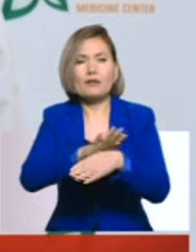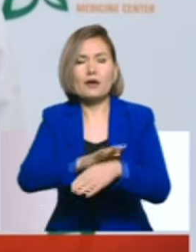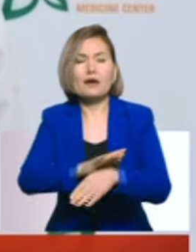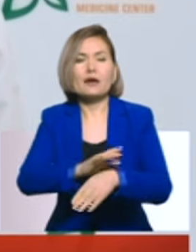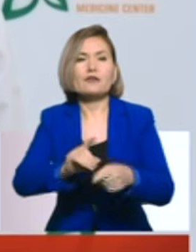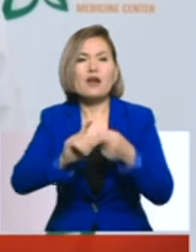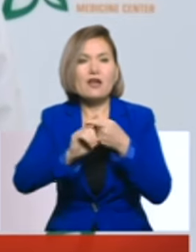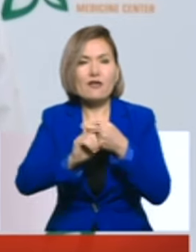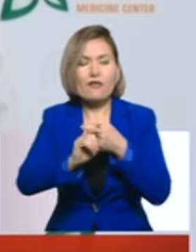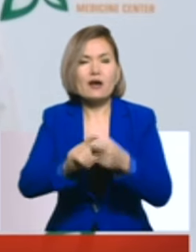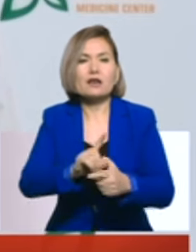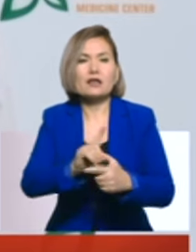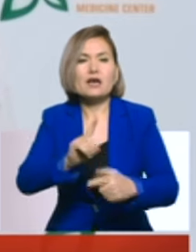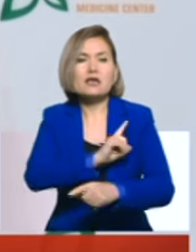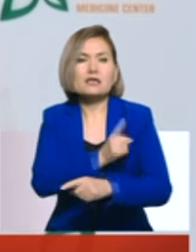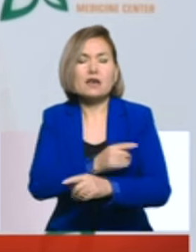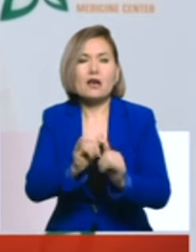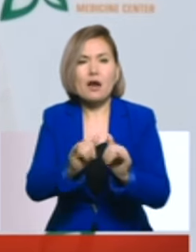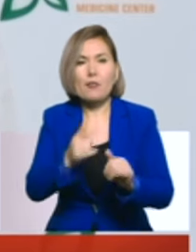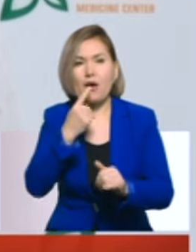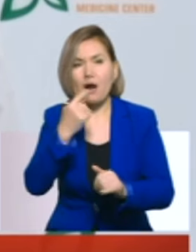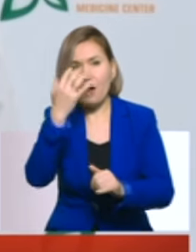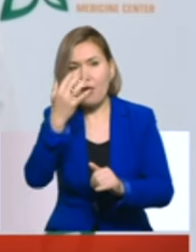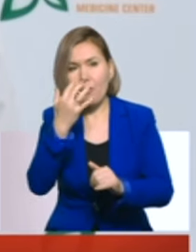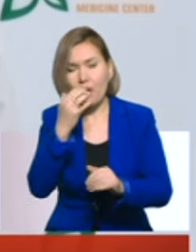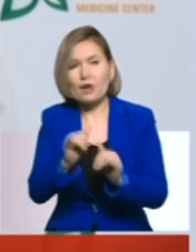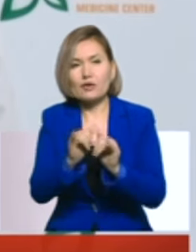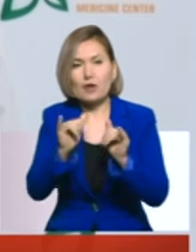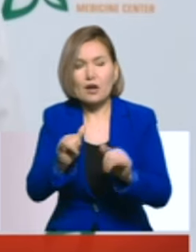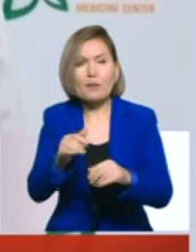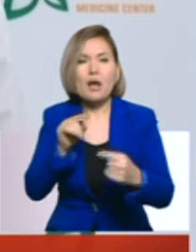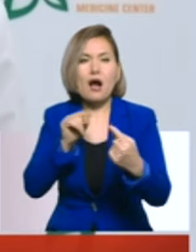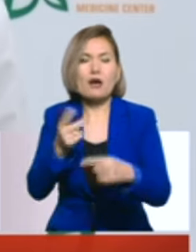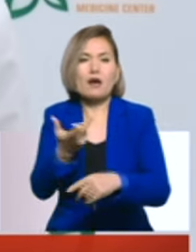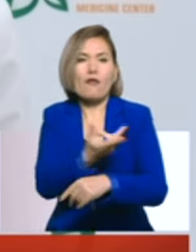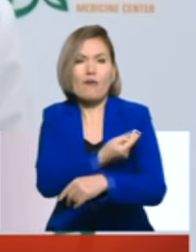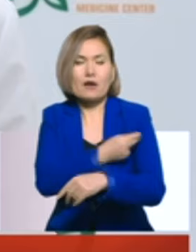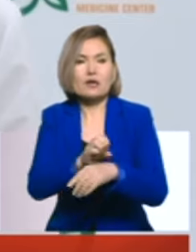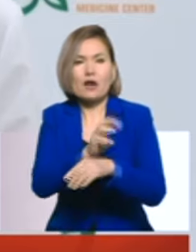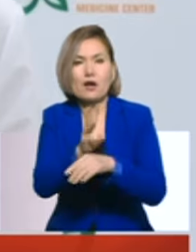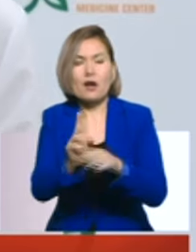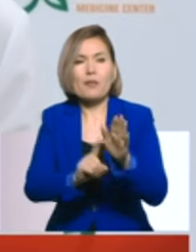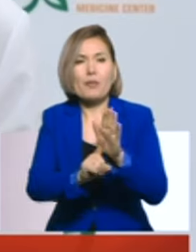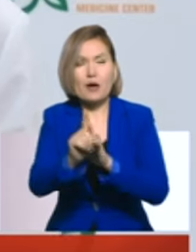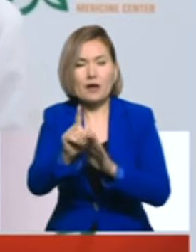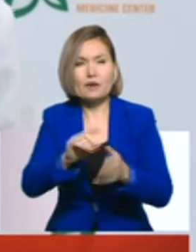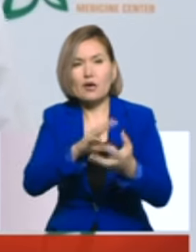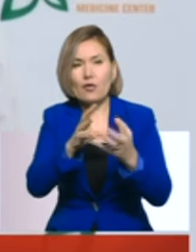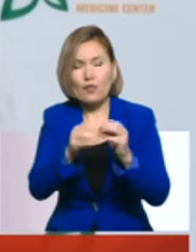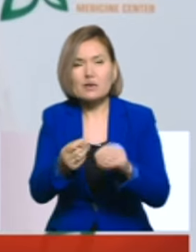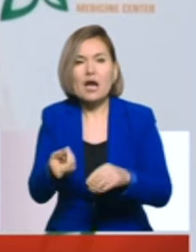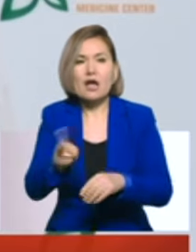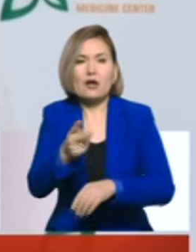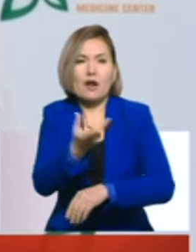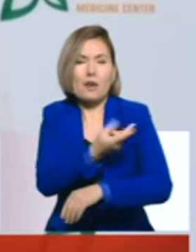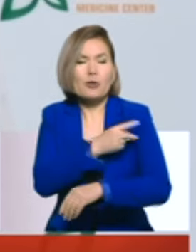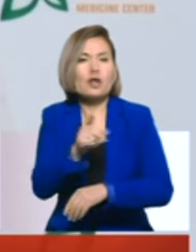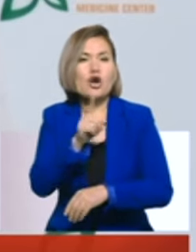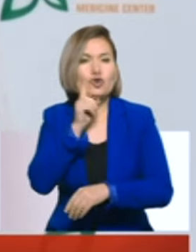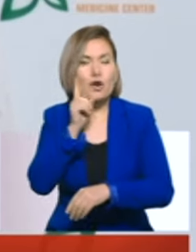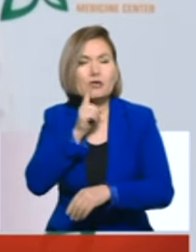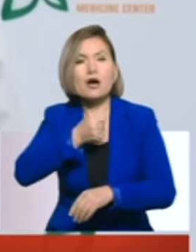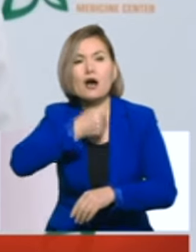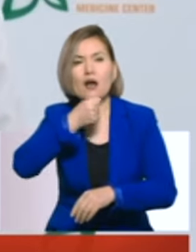инфекция, сонымен қатар қызылша сияқты ауруларға қарсы вакцинация жүргізілуде. Екпе екі компонентті. Жастармен қоса